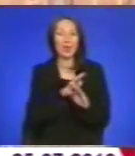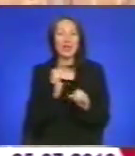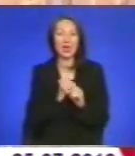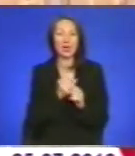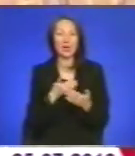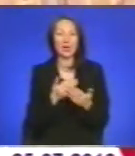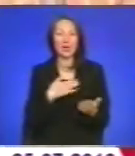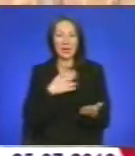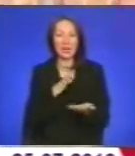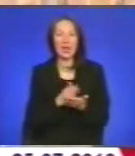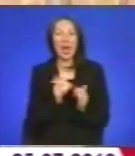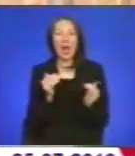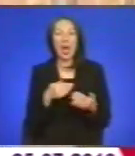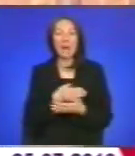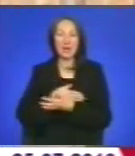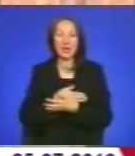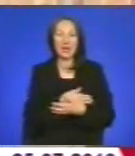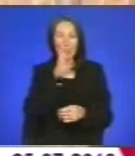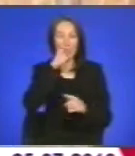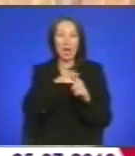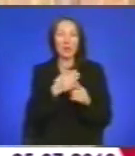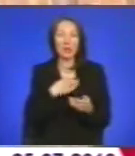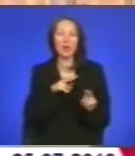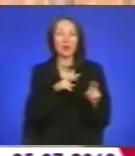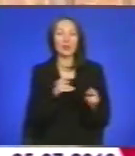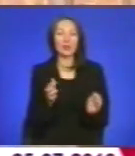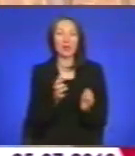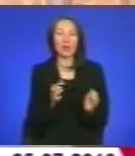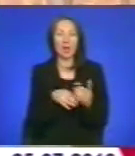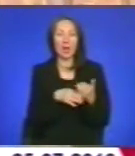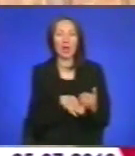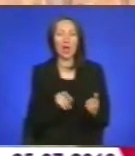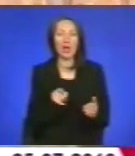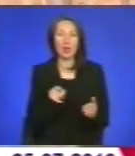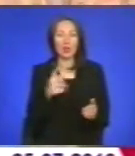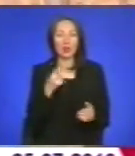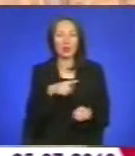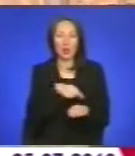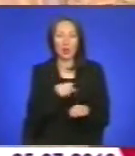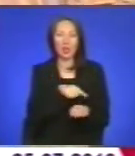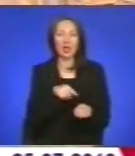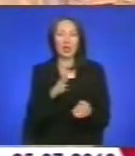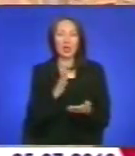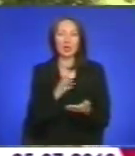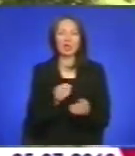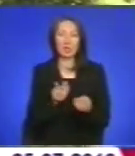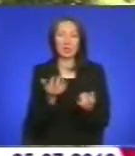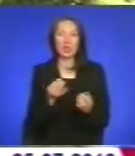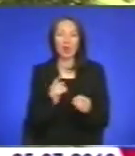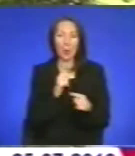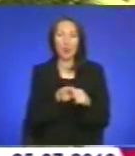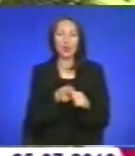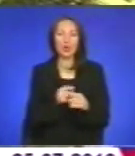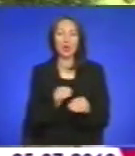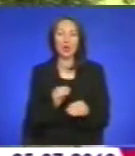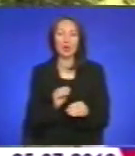наприклад, у мене є маленький брат, я маю за ним дивитися. А так, то я тут проводжу і ще докладно навчаюся. Я не